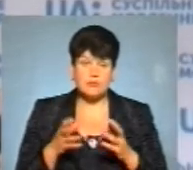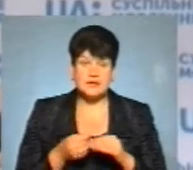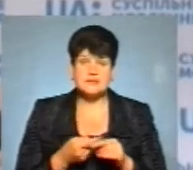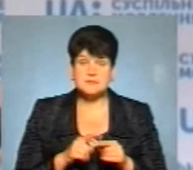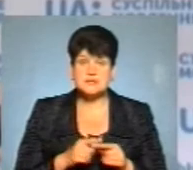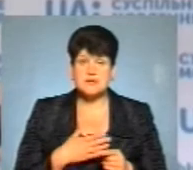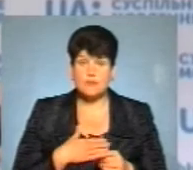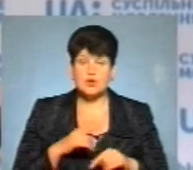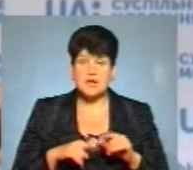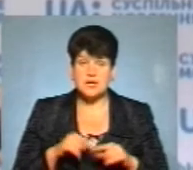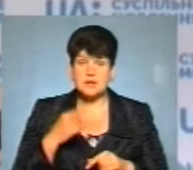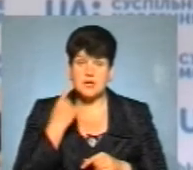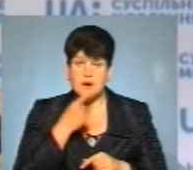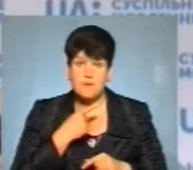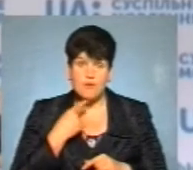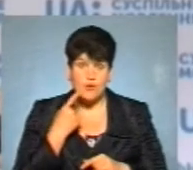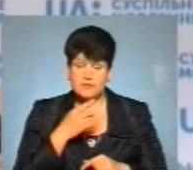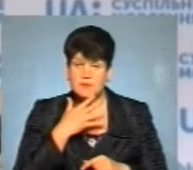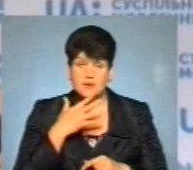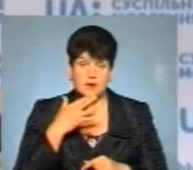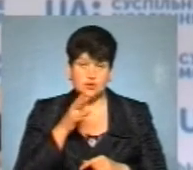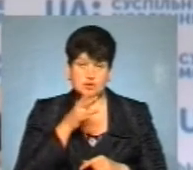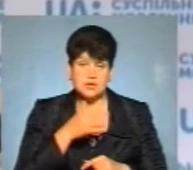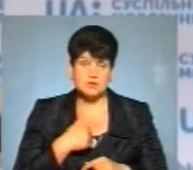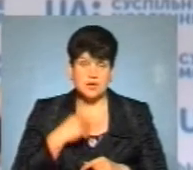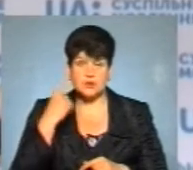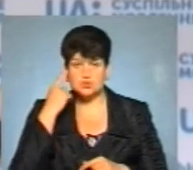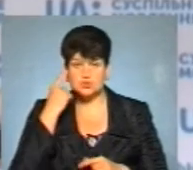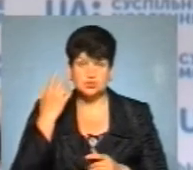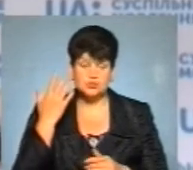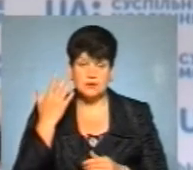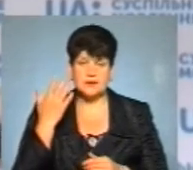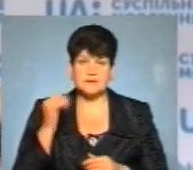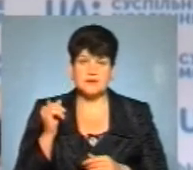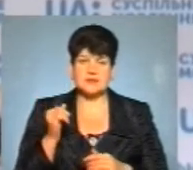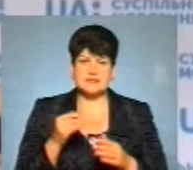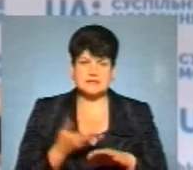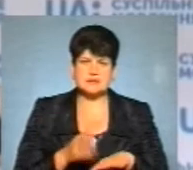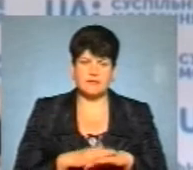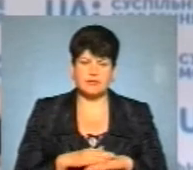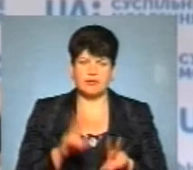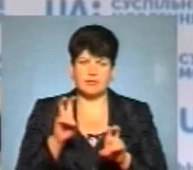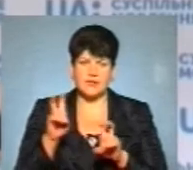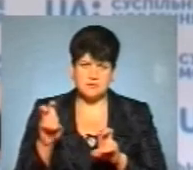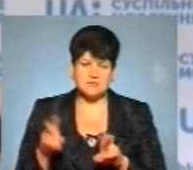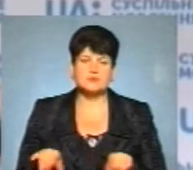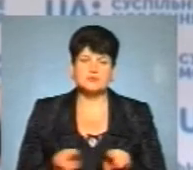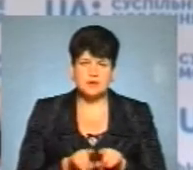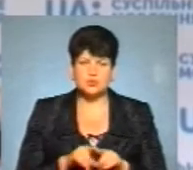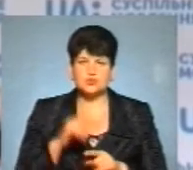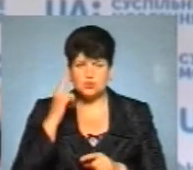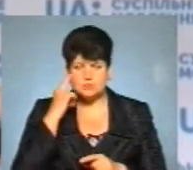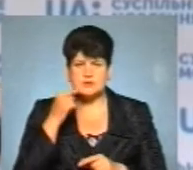моя рідна мова, на якій, ну, багато часу я думала, там, і якісь такі складні терміни в мене все рівно вони